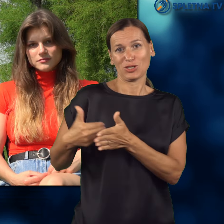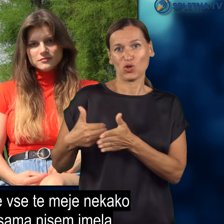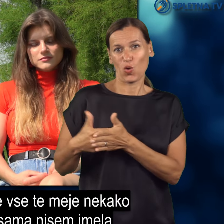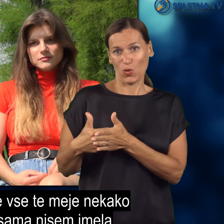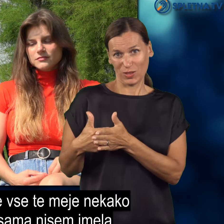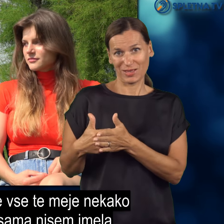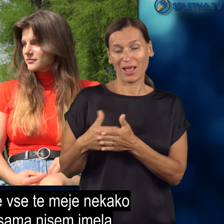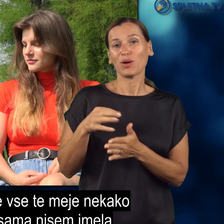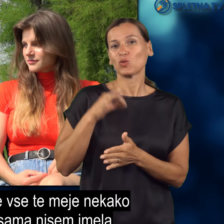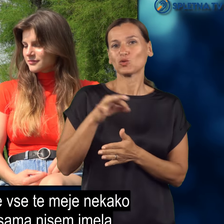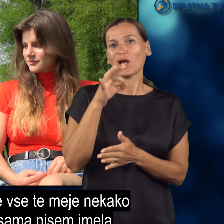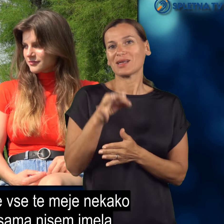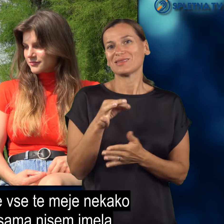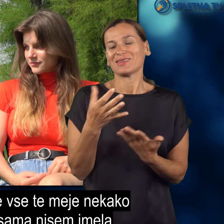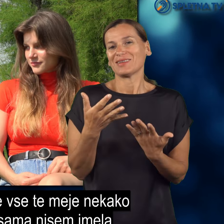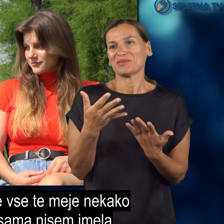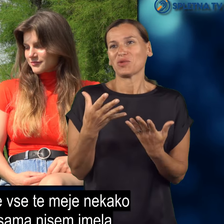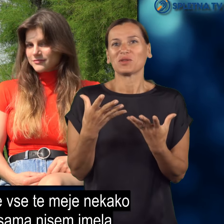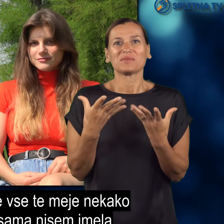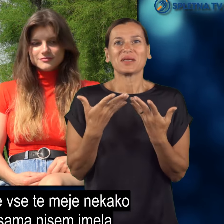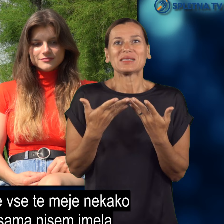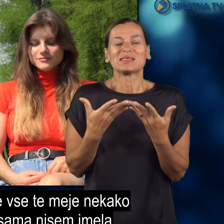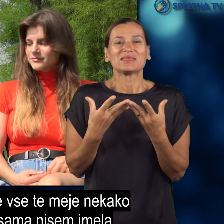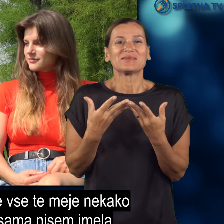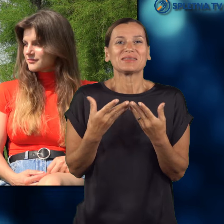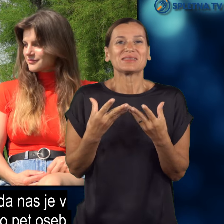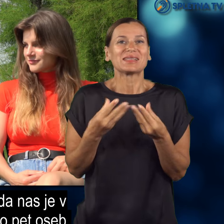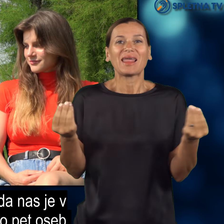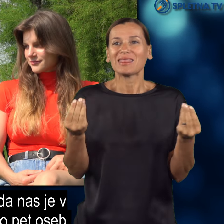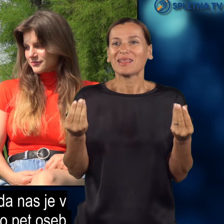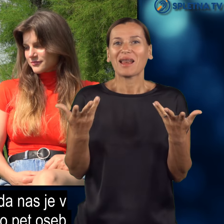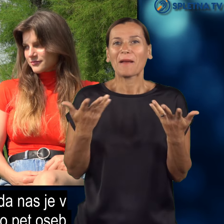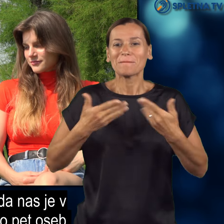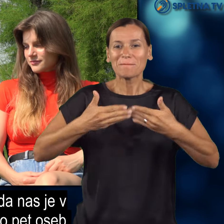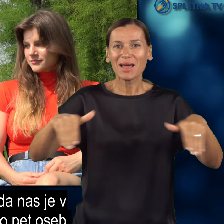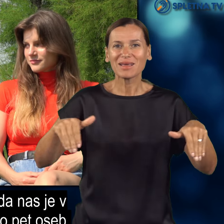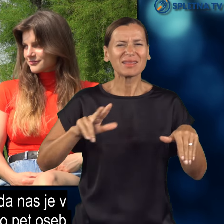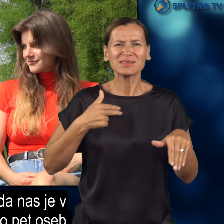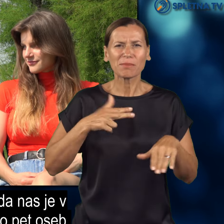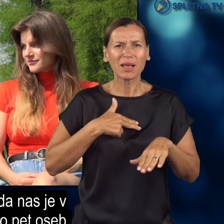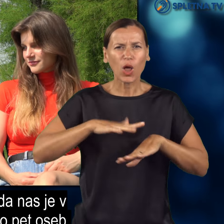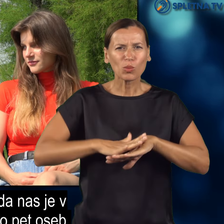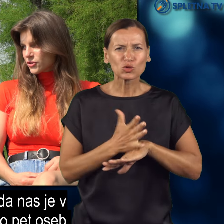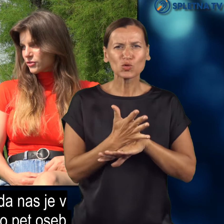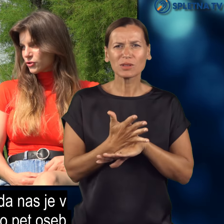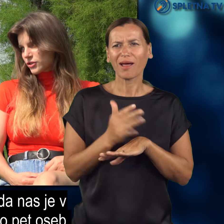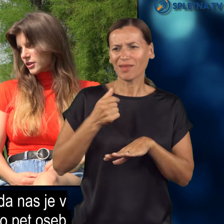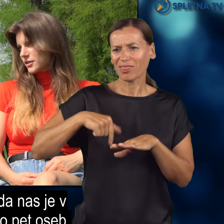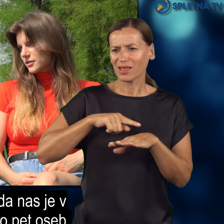ampak včasih so se te meje nekako zabrisale in jaz tudi nisem imela občutka, da nas je v sobi